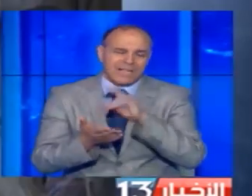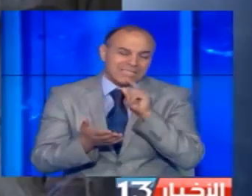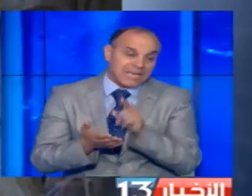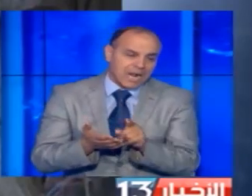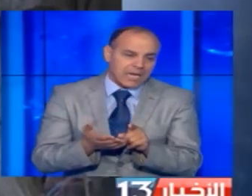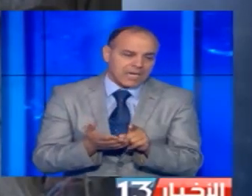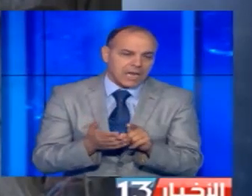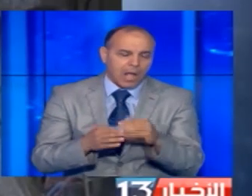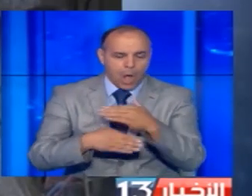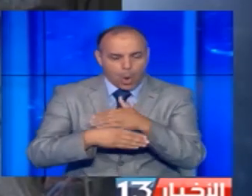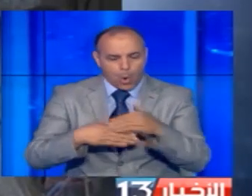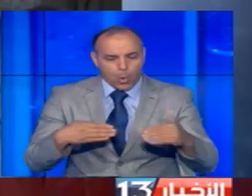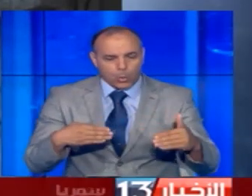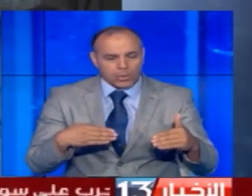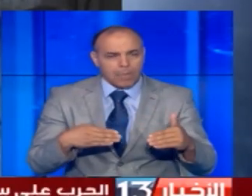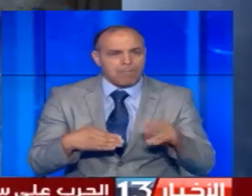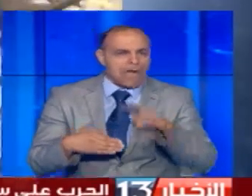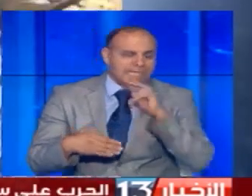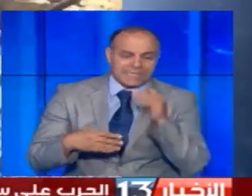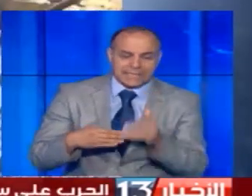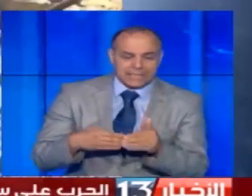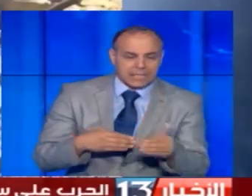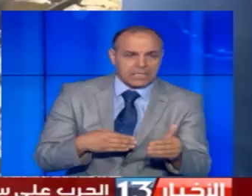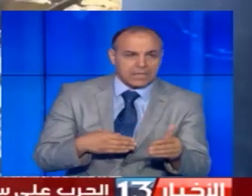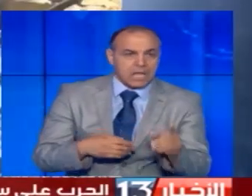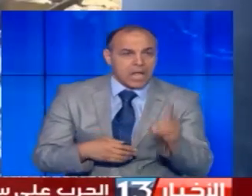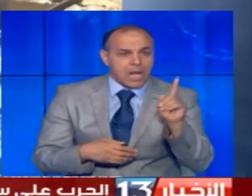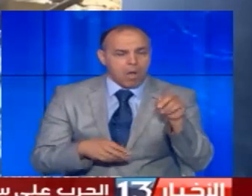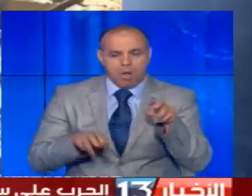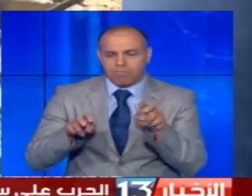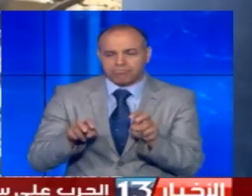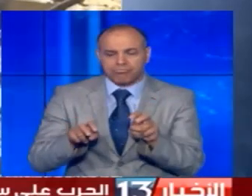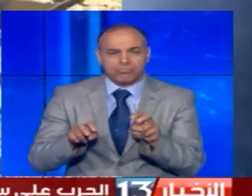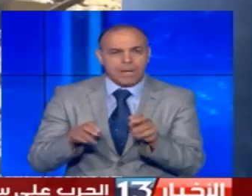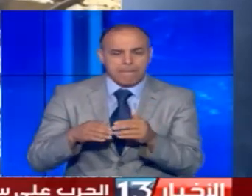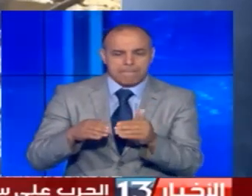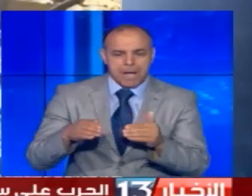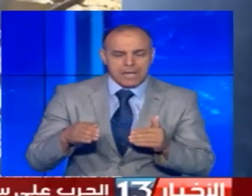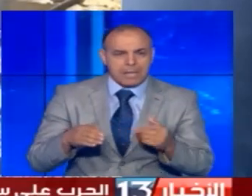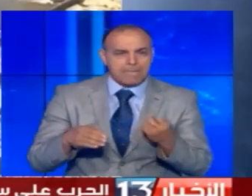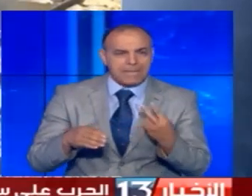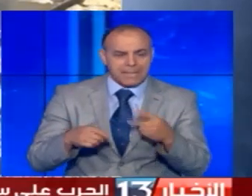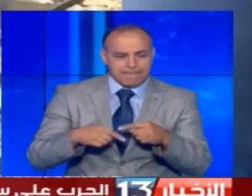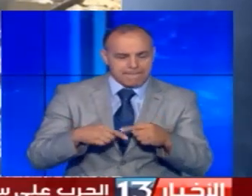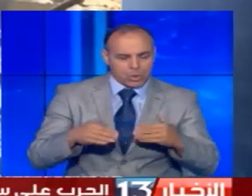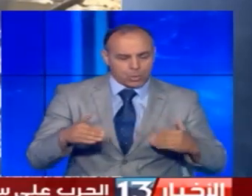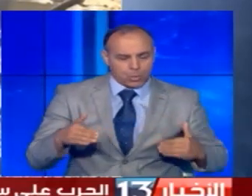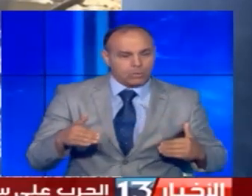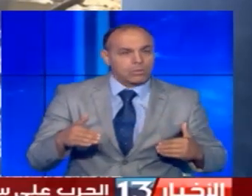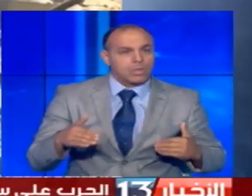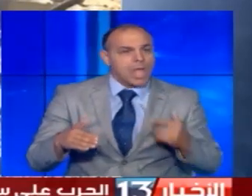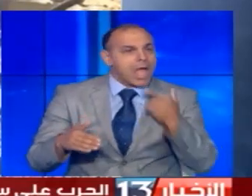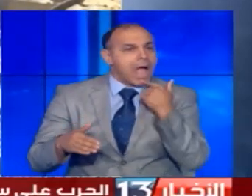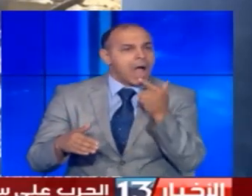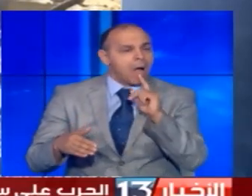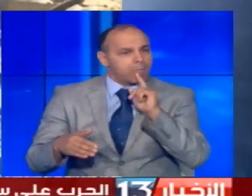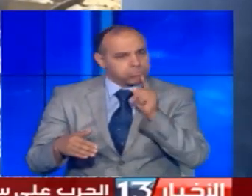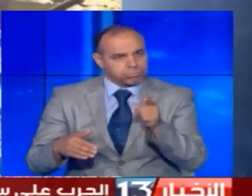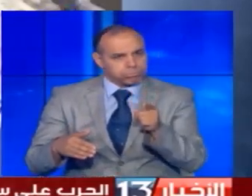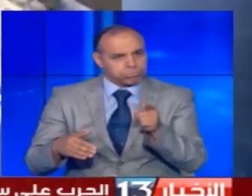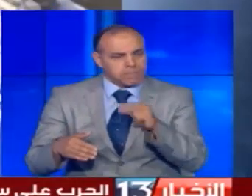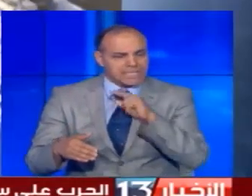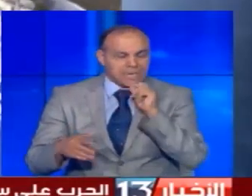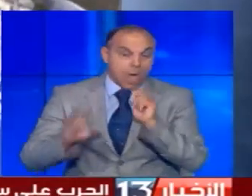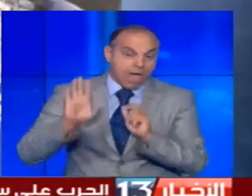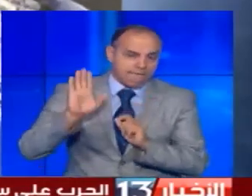السياج الحدودي مع المحتل الاسرائيلي غير ان هم توقفوا على بعد نحو مائتي متر منه بامر من المحتل